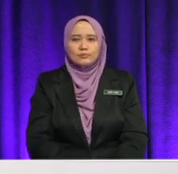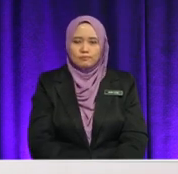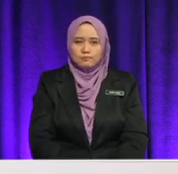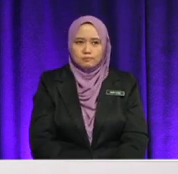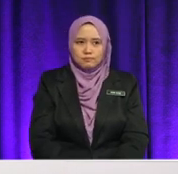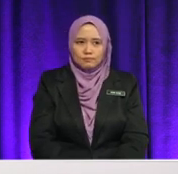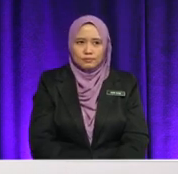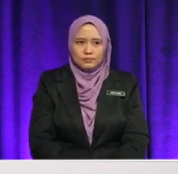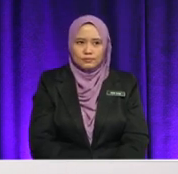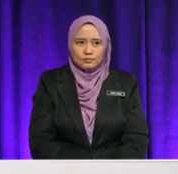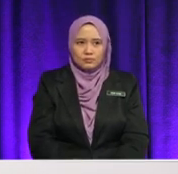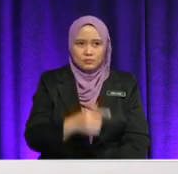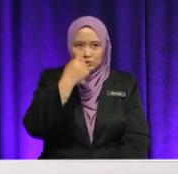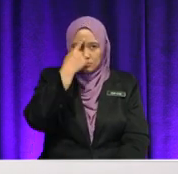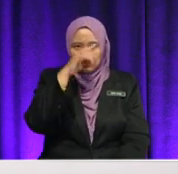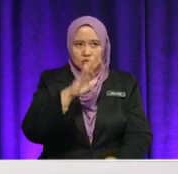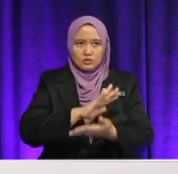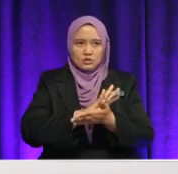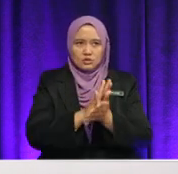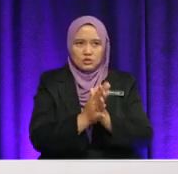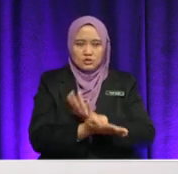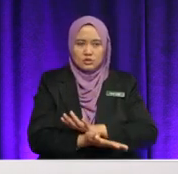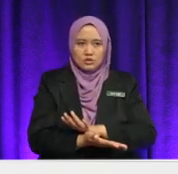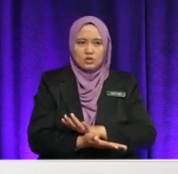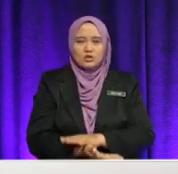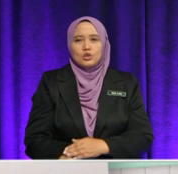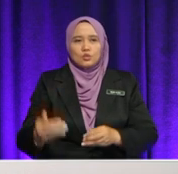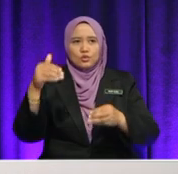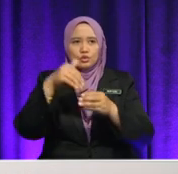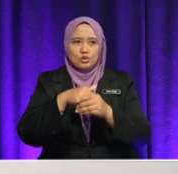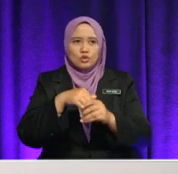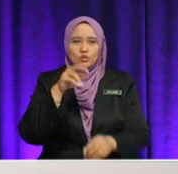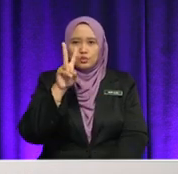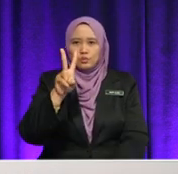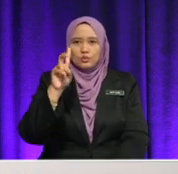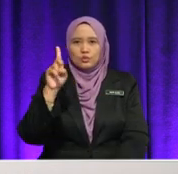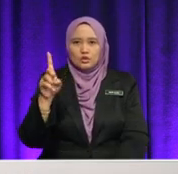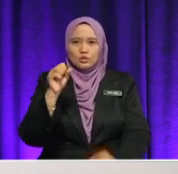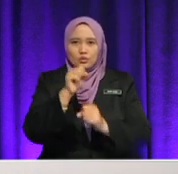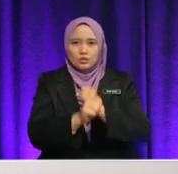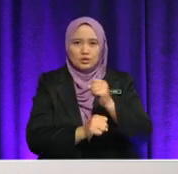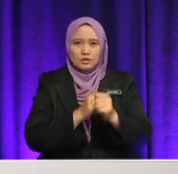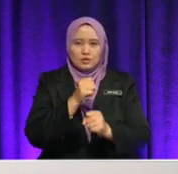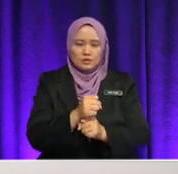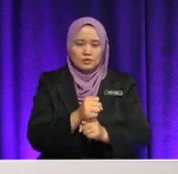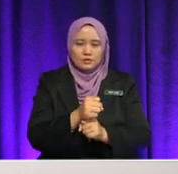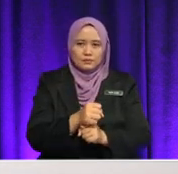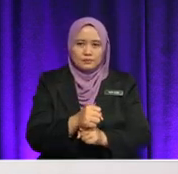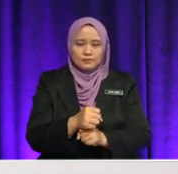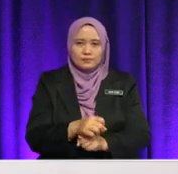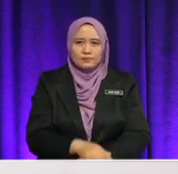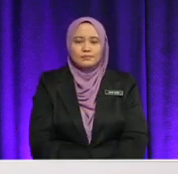syarat untuk menjadi penghuni yang pertama adalah 21 tahun ke atas kepada Hari